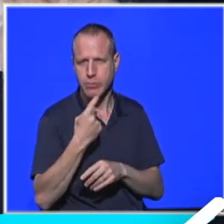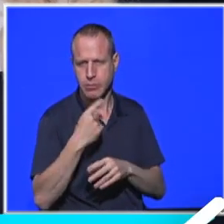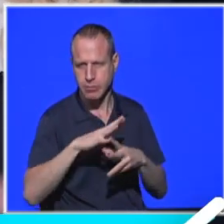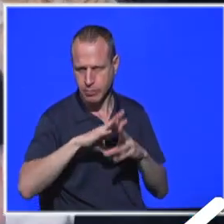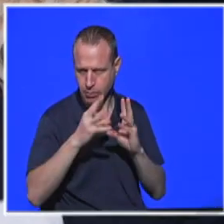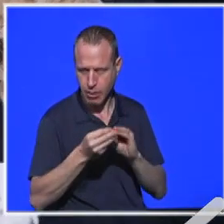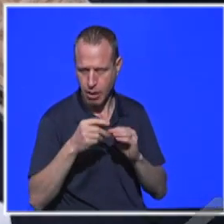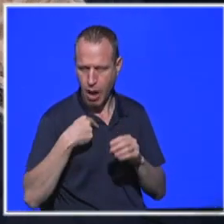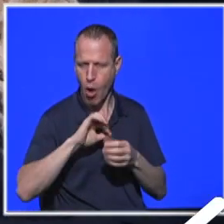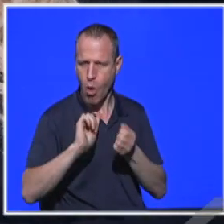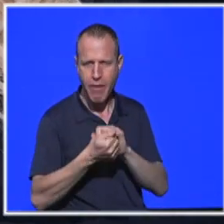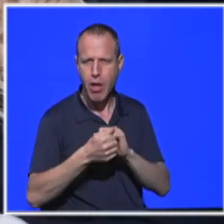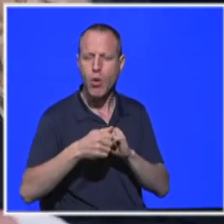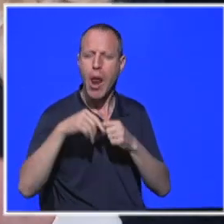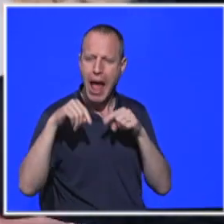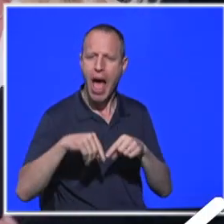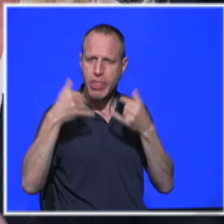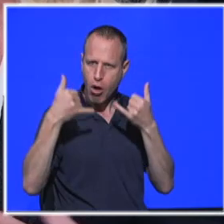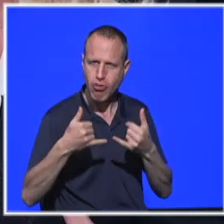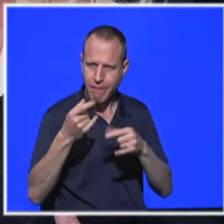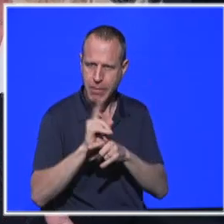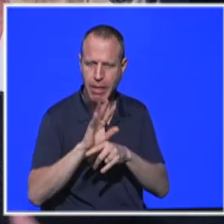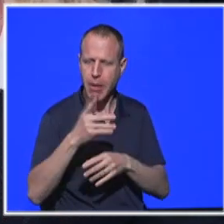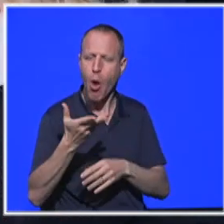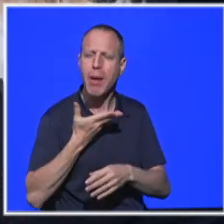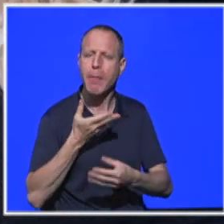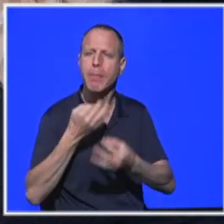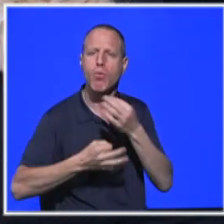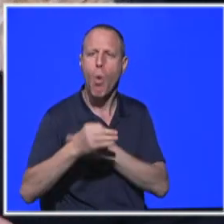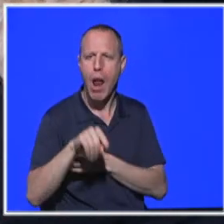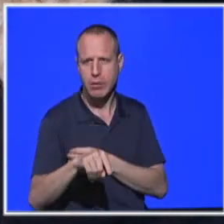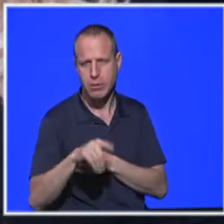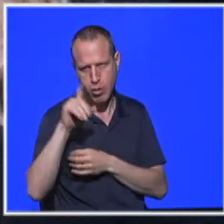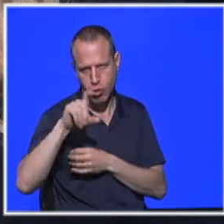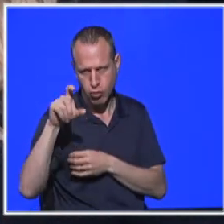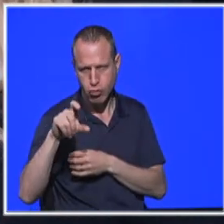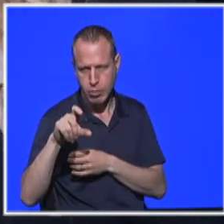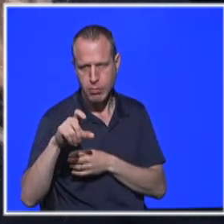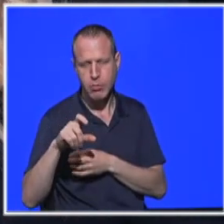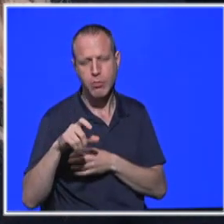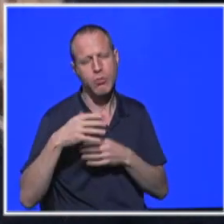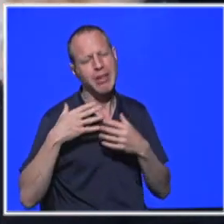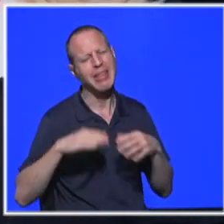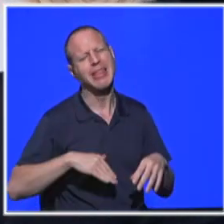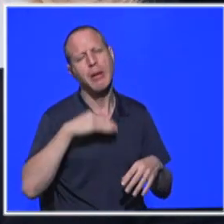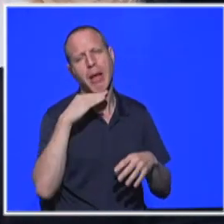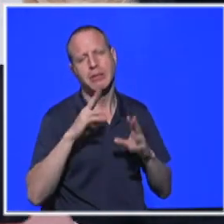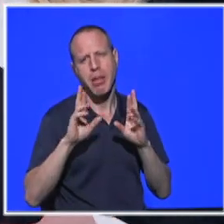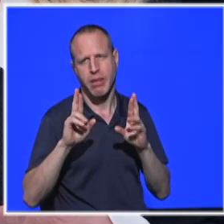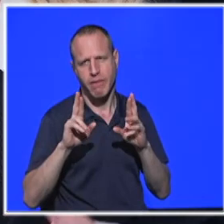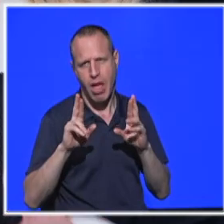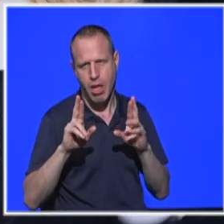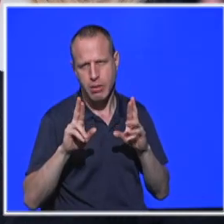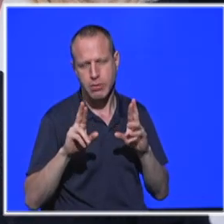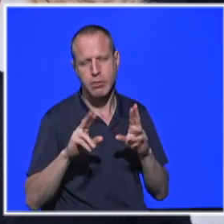אנחנו הפכנו לכאן ועכשיו ומיד, ומה אנחנו מקבלים בתמורה לזה. עכשיו, האנשים שבעצם נואשו מהתקווה,